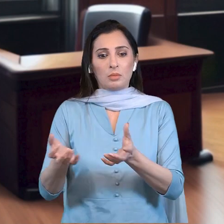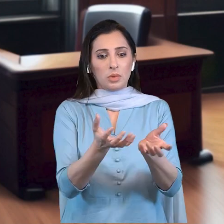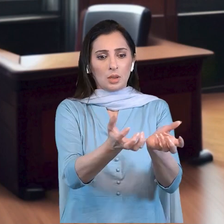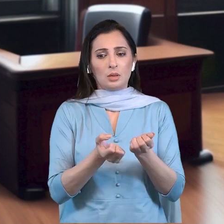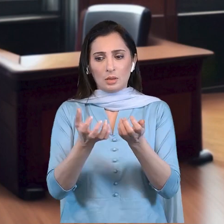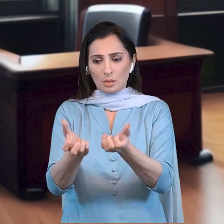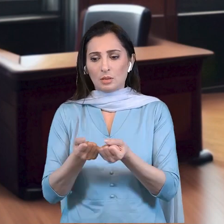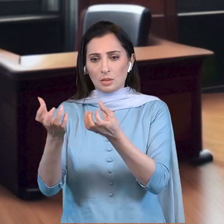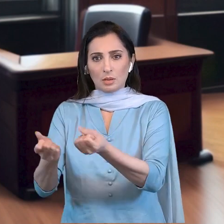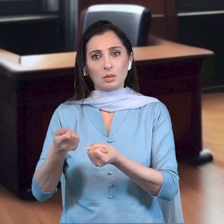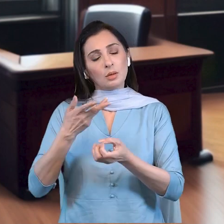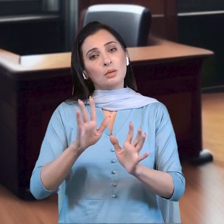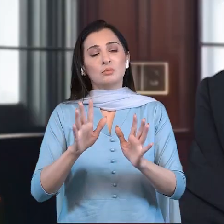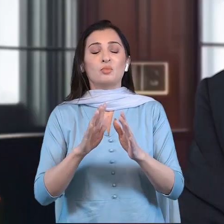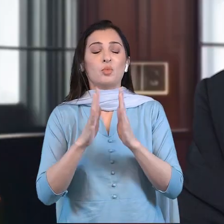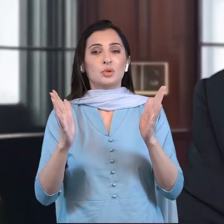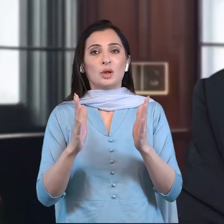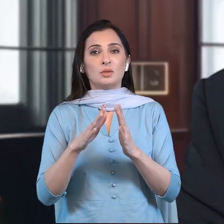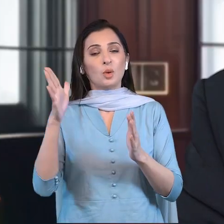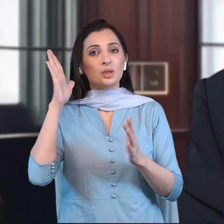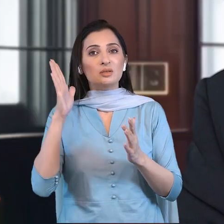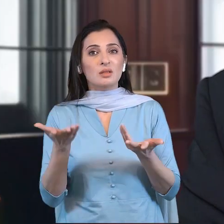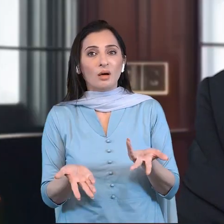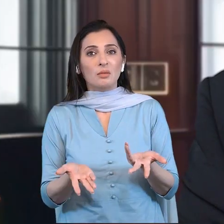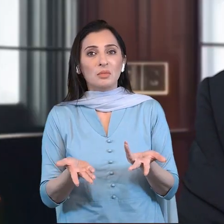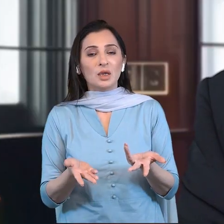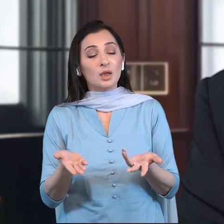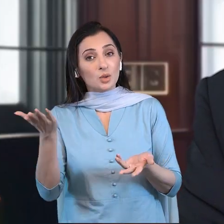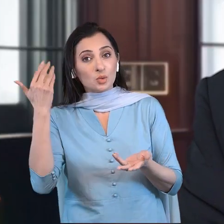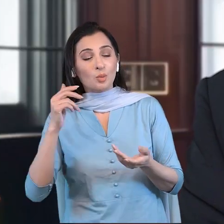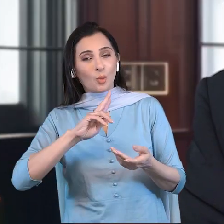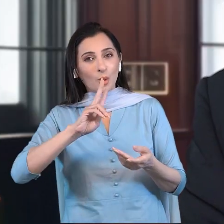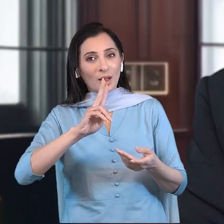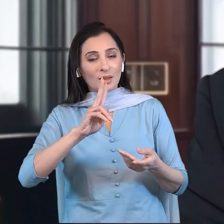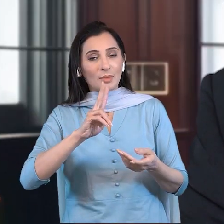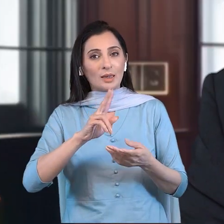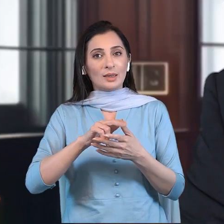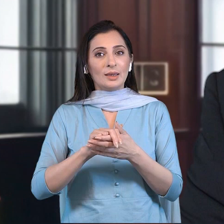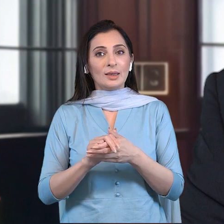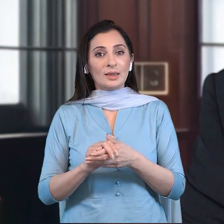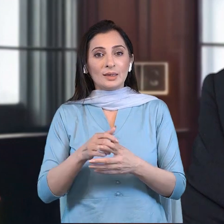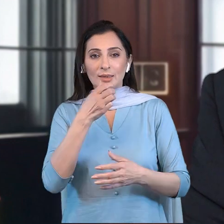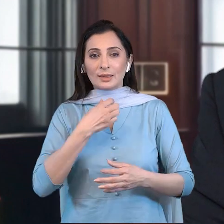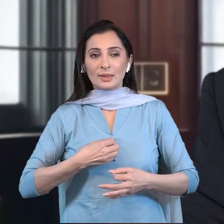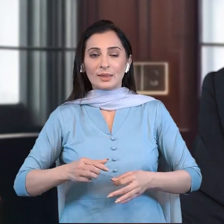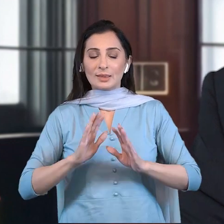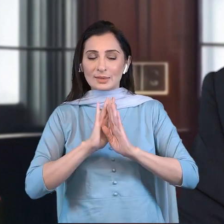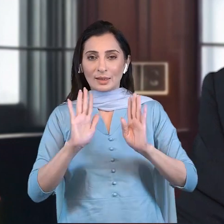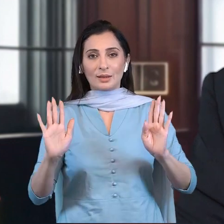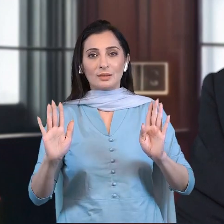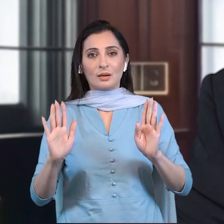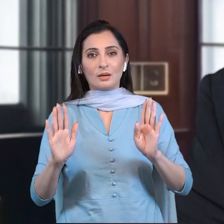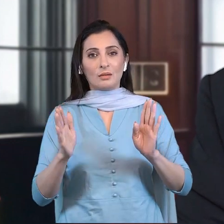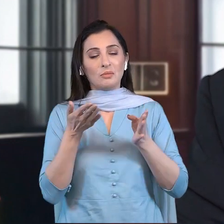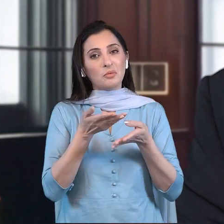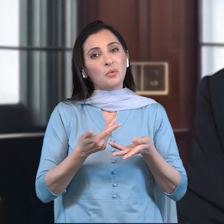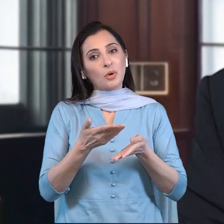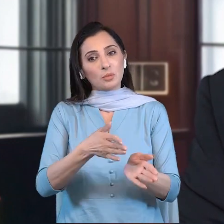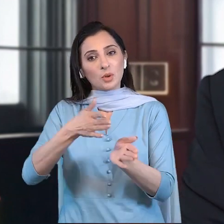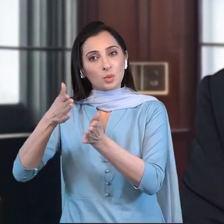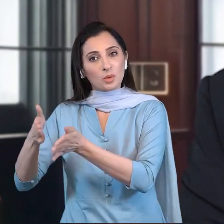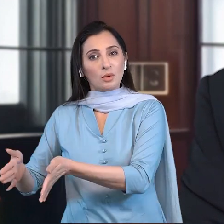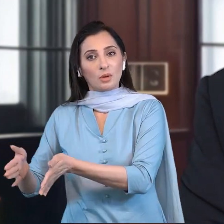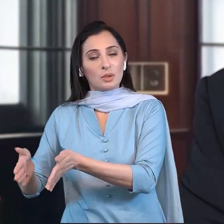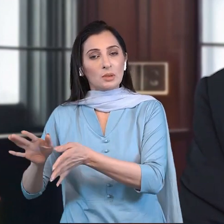ونس اگین جو ہم لوگ اسلام کا جو طرز زندگی ہے اس سے ہم ہٹ چکے ہوئے ہیں، وچ لیڈس ٹو آل